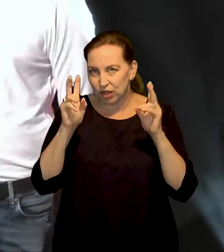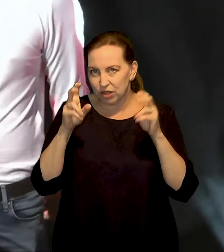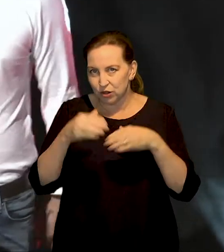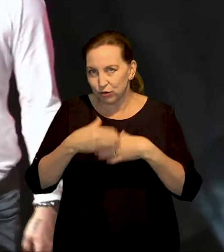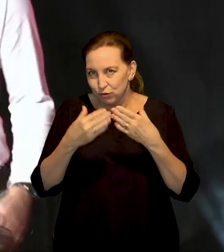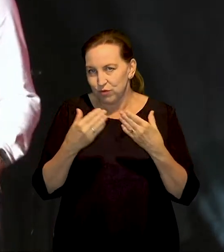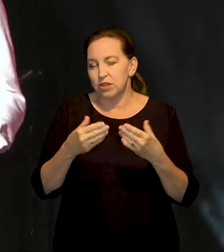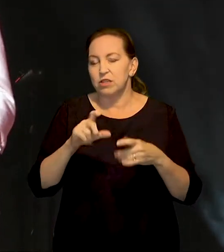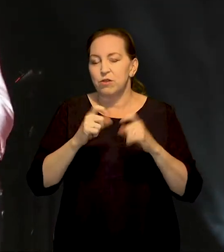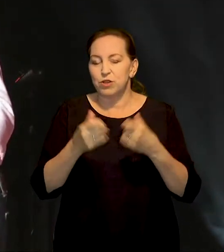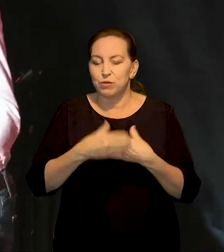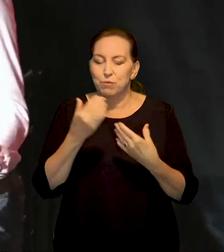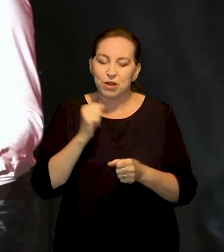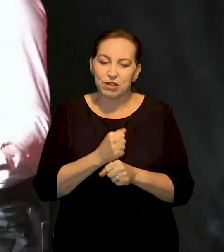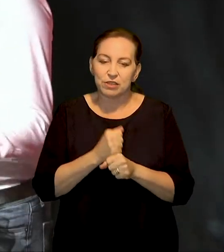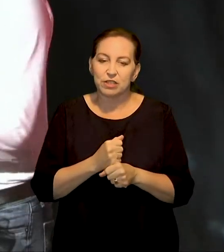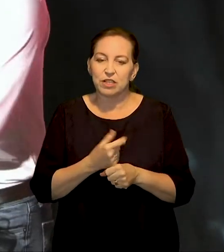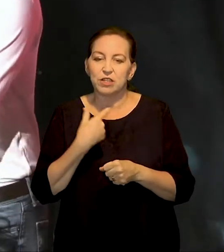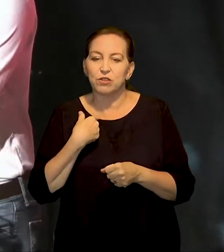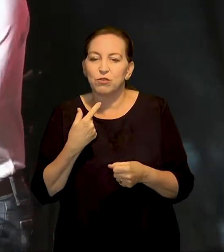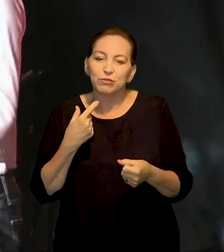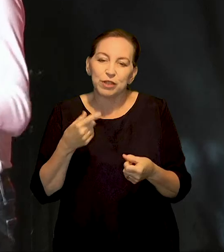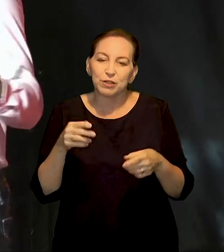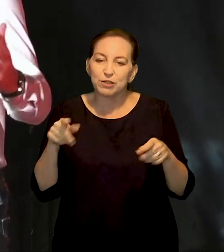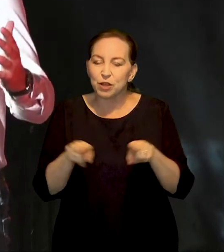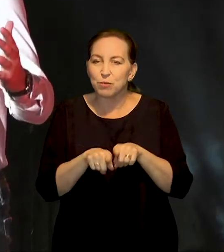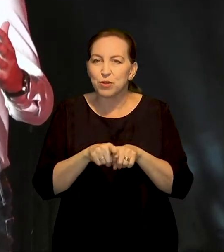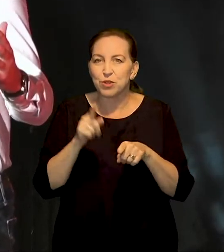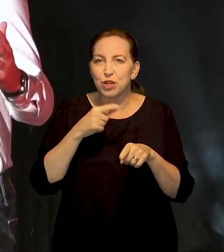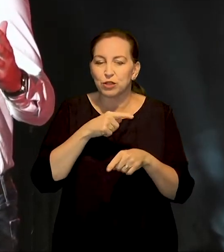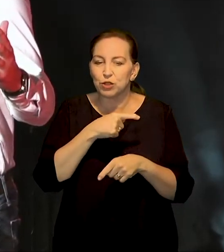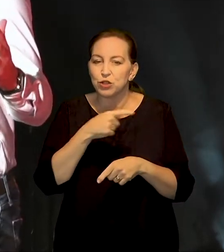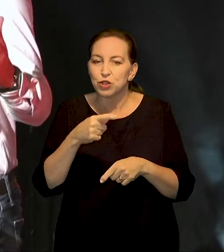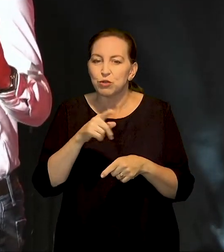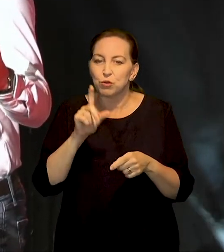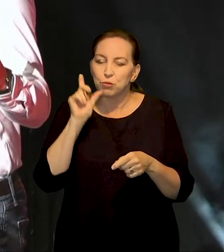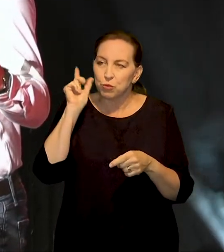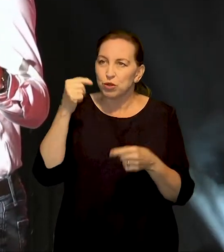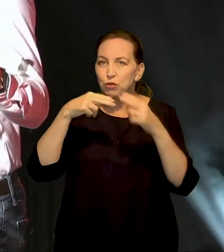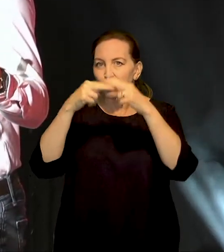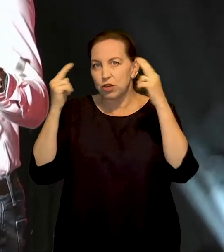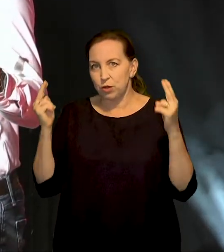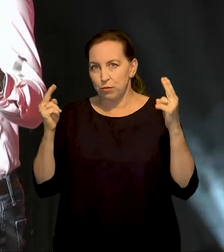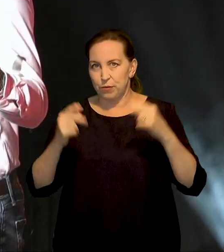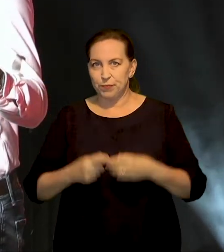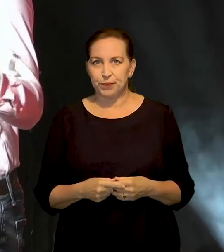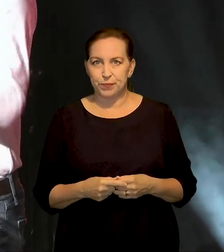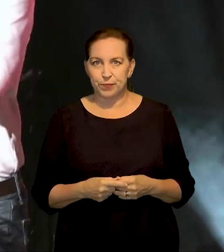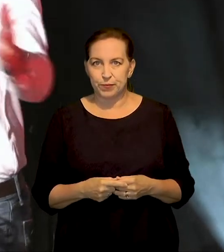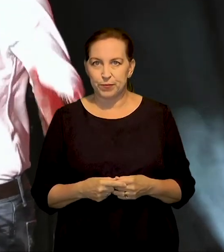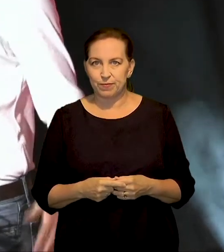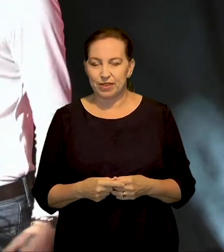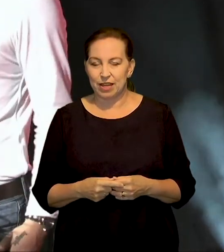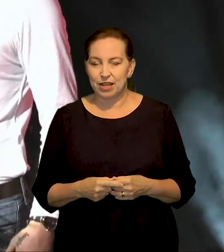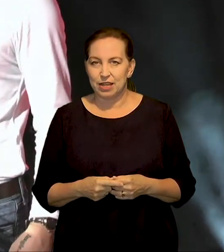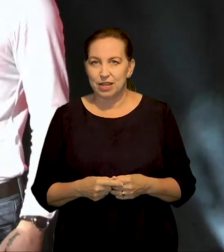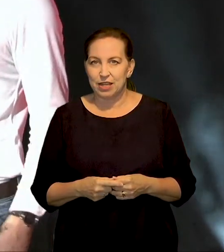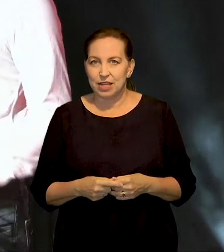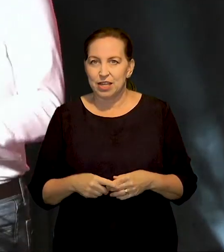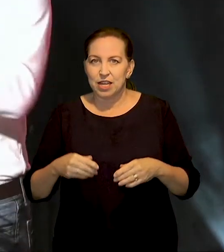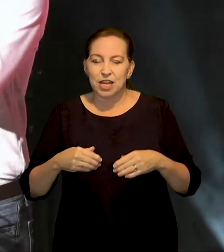każdego zbawionego. Też tak w trend zrobię, że chyba nie przypadkiem